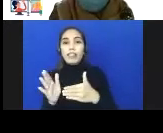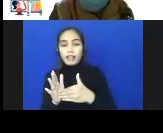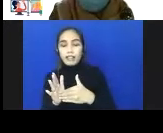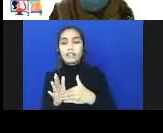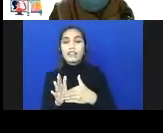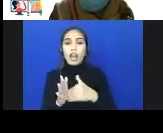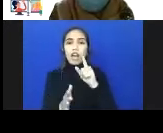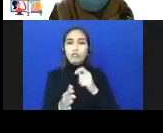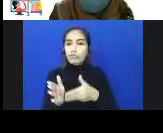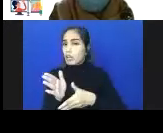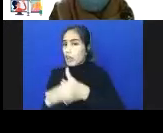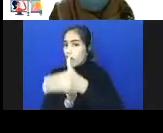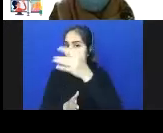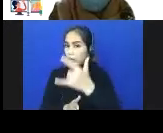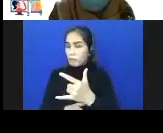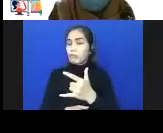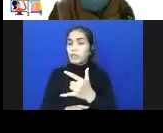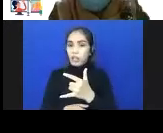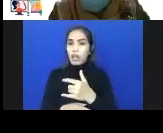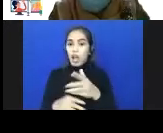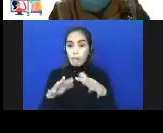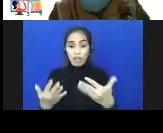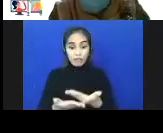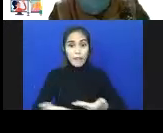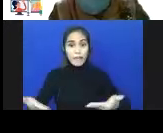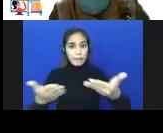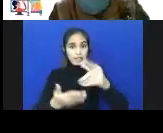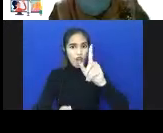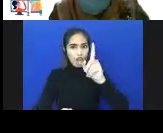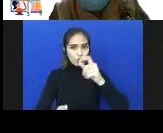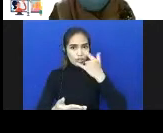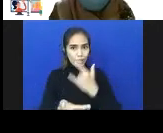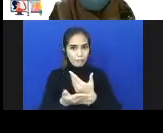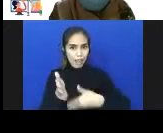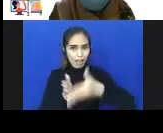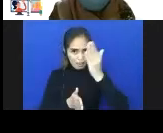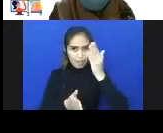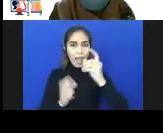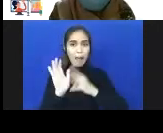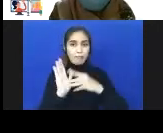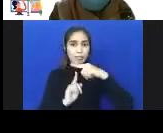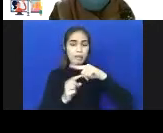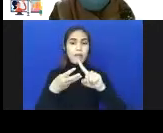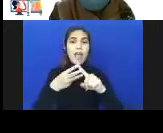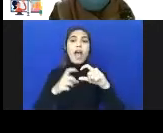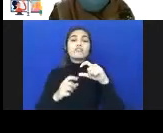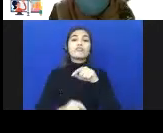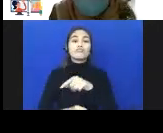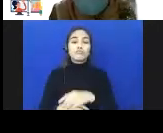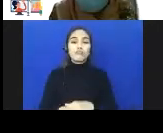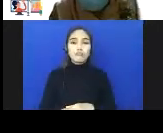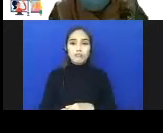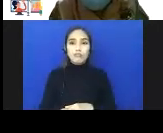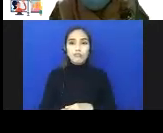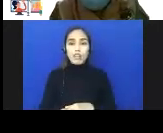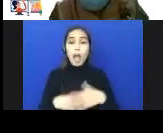dilaksanakan apalagi dengan kondisi saat ini. Jadi kami pun di Puskesmas Katapang, walaupun bukan termasuk puskesmas dampingan